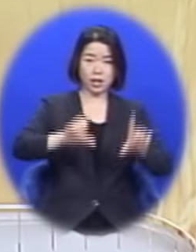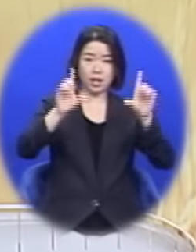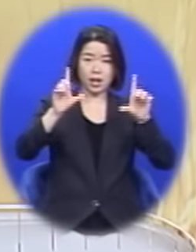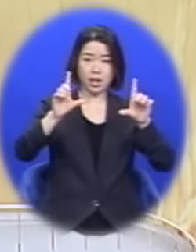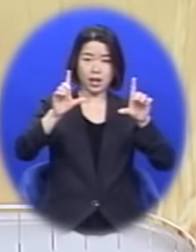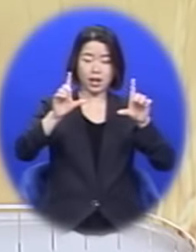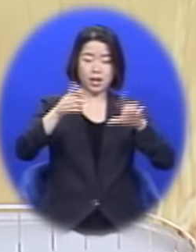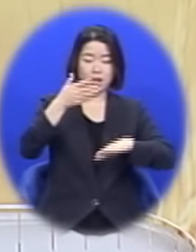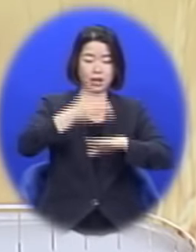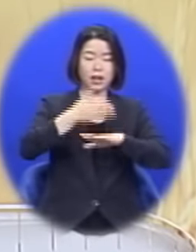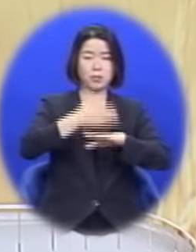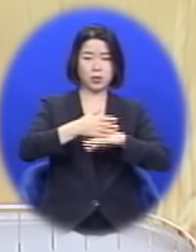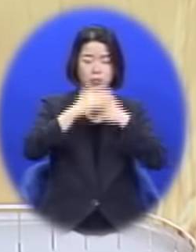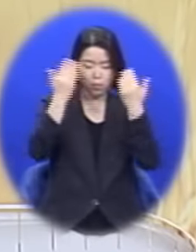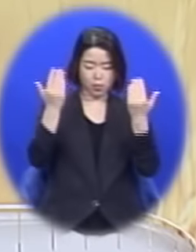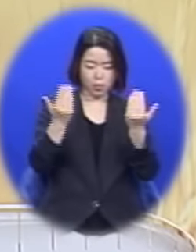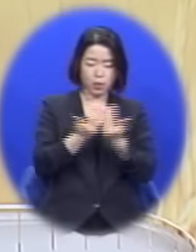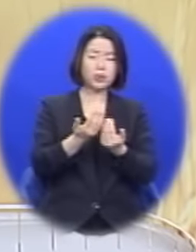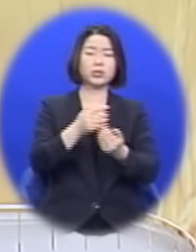게 감사해요.